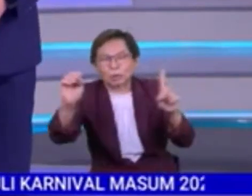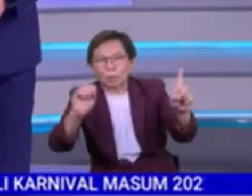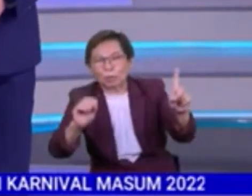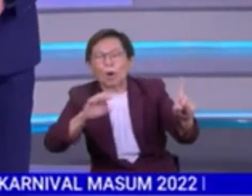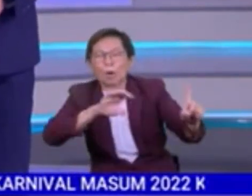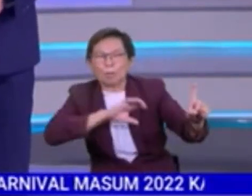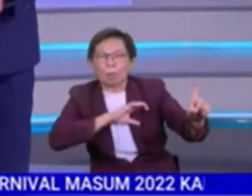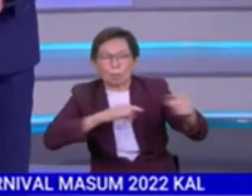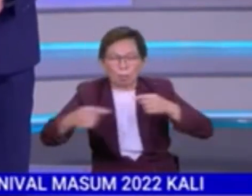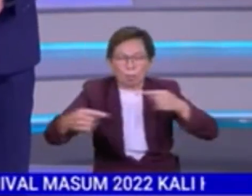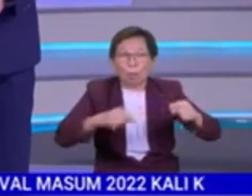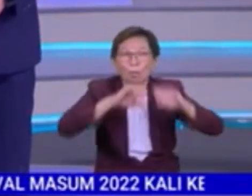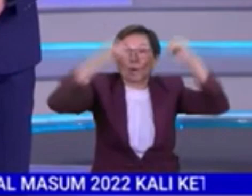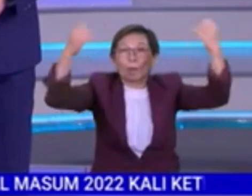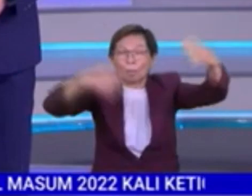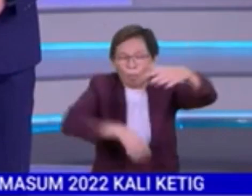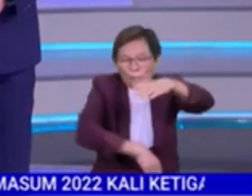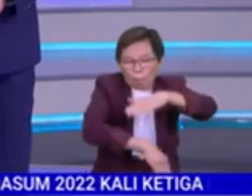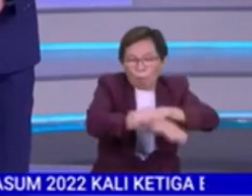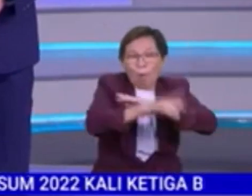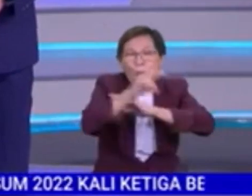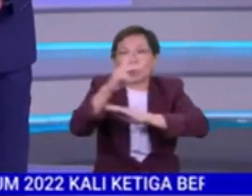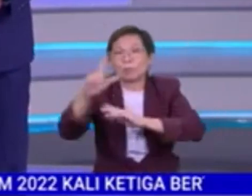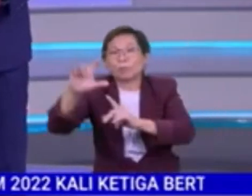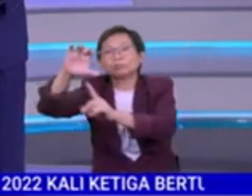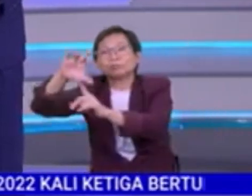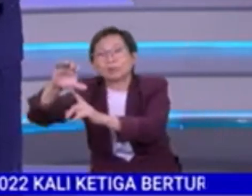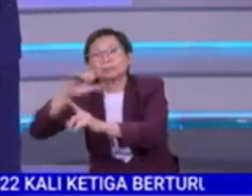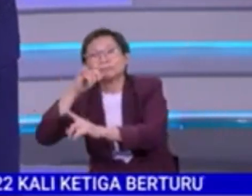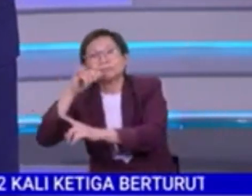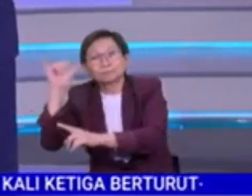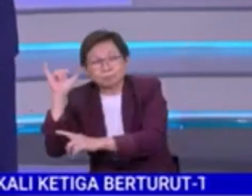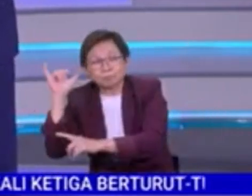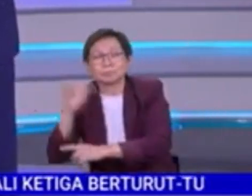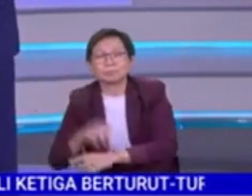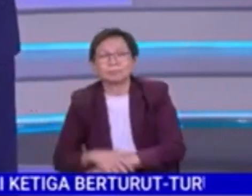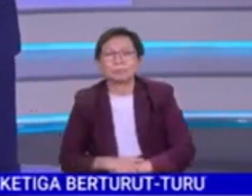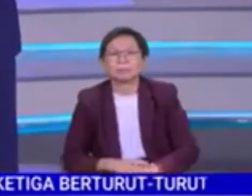FC pada aksi di Stadium Bola Sepak Kuala Lumpur di Ceras malam.